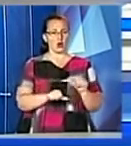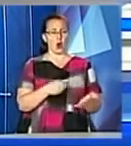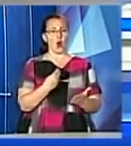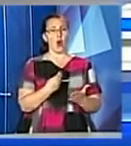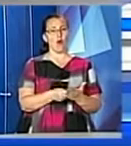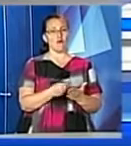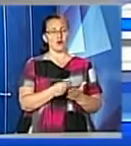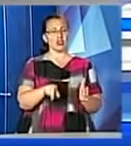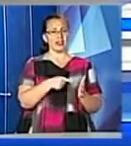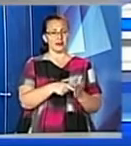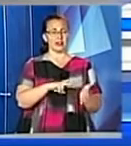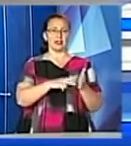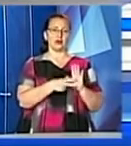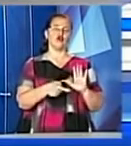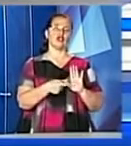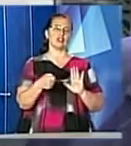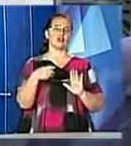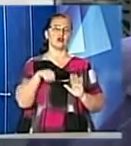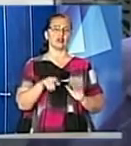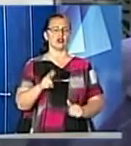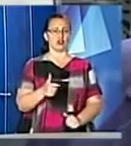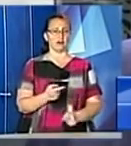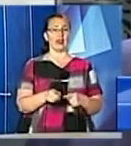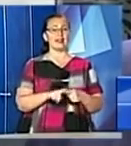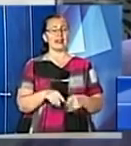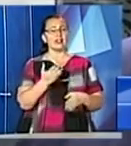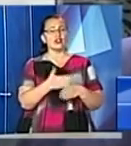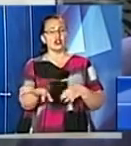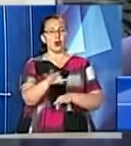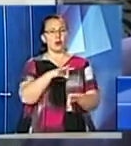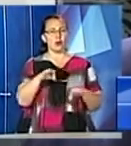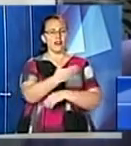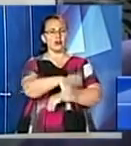це передбачено 600 тисяч гривень.